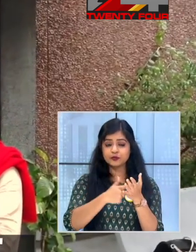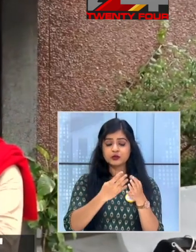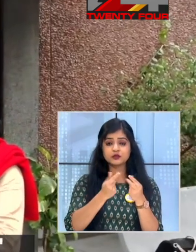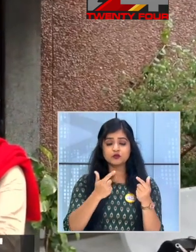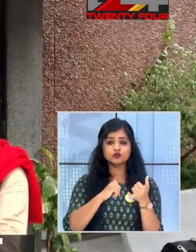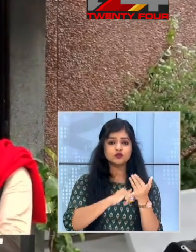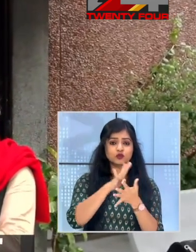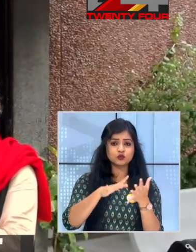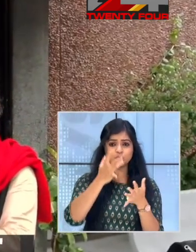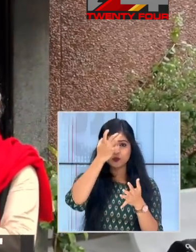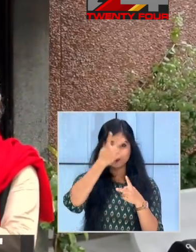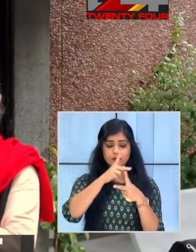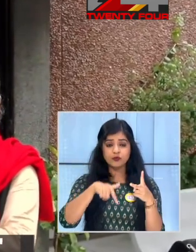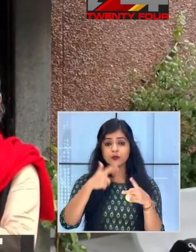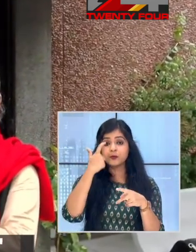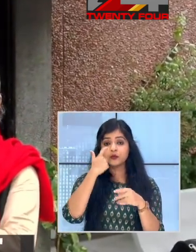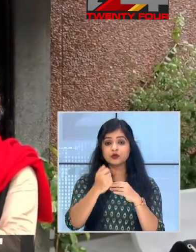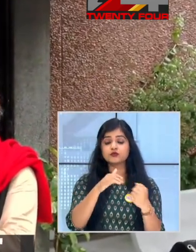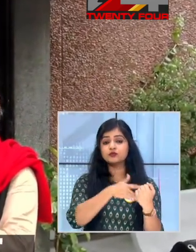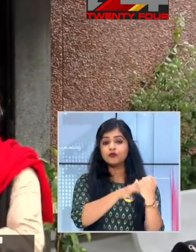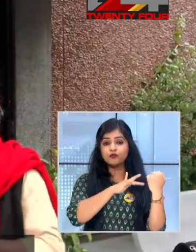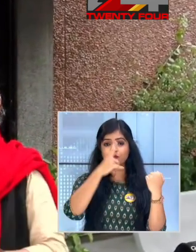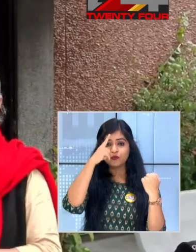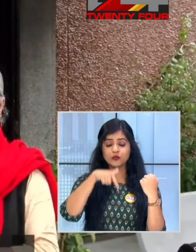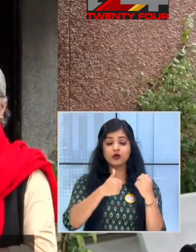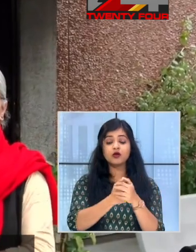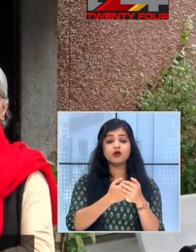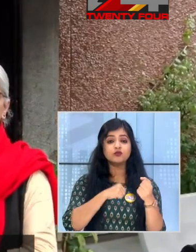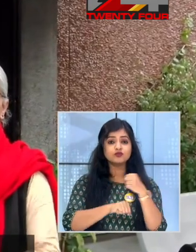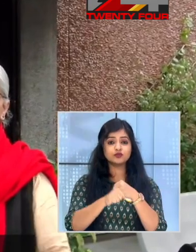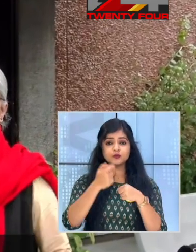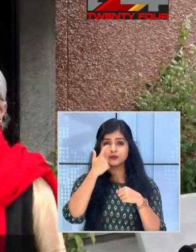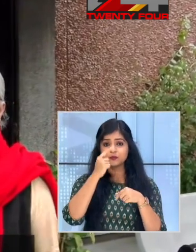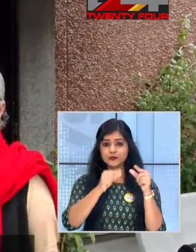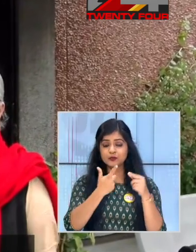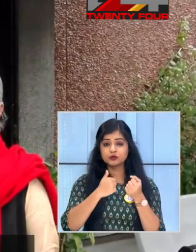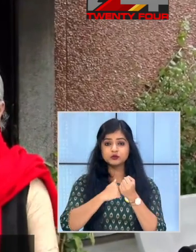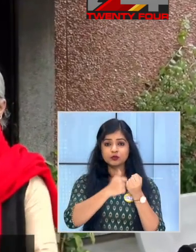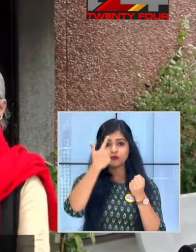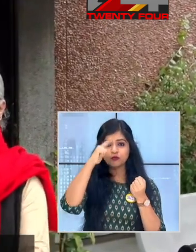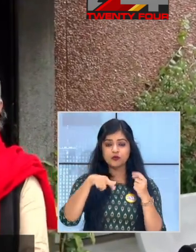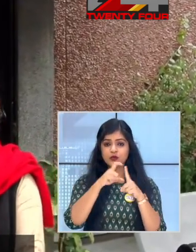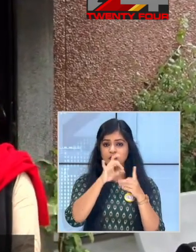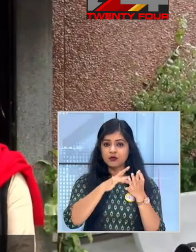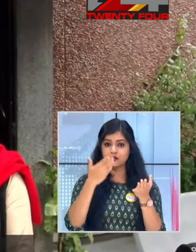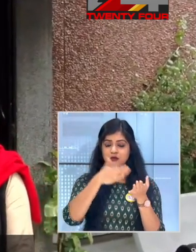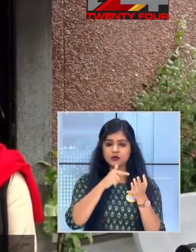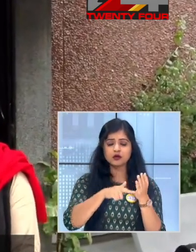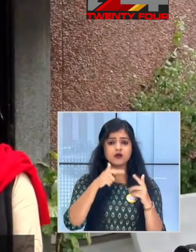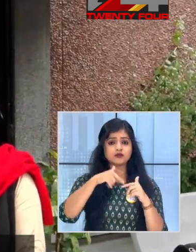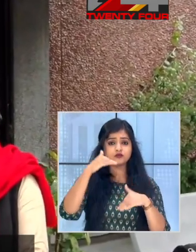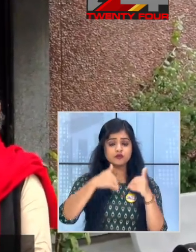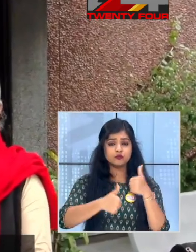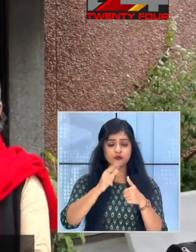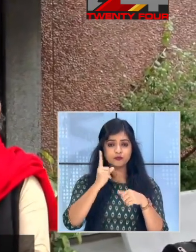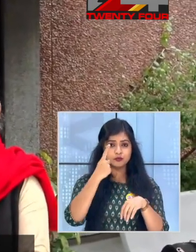സാമൂഹ്യ വിഷയങ്ങളിൽ സ്ത്രീകൾക്കായി ഏറ്റവും ഒടുവിൽ ഗുസ്തി താരങ്ങളുടെ വിഷയത്തിൽ പോലും. എങ്ങനെയാണ് തെരഞ്ഞെടുപ്പ് രംഗത്ത് ആദ്യമായിട്ടാണ് ഒരു പോരാട്ടം?